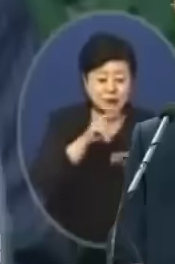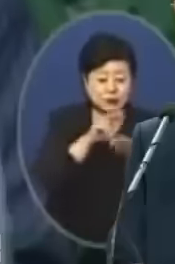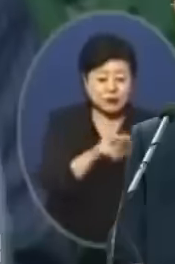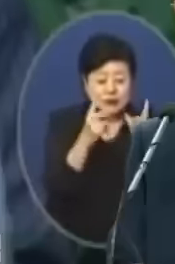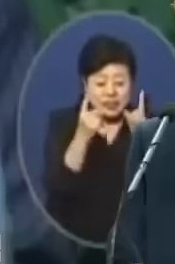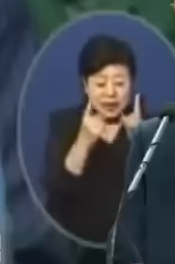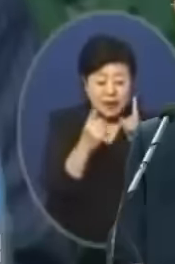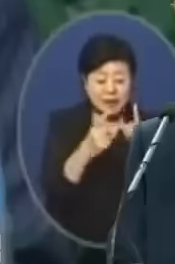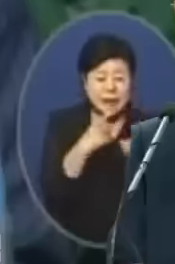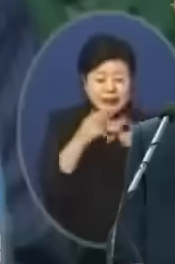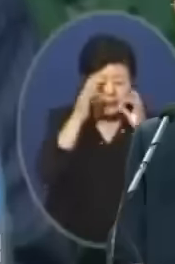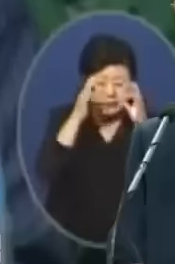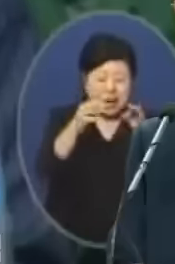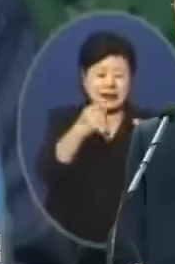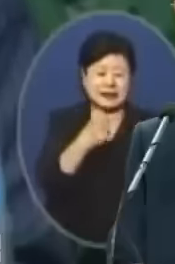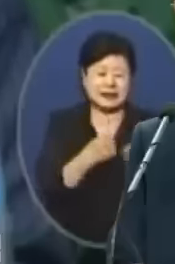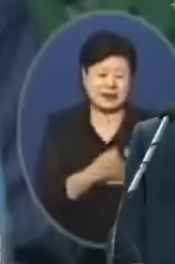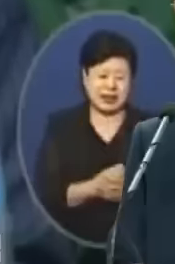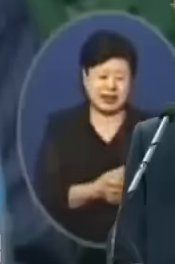문제만 바라보았기 때문에